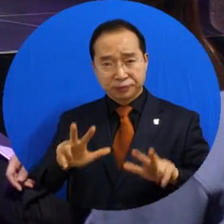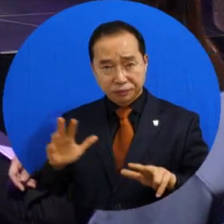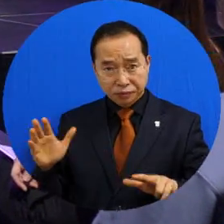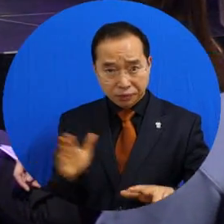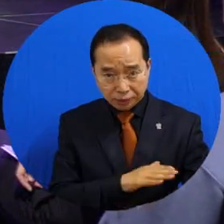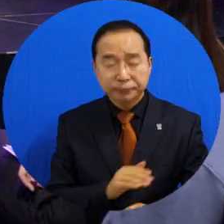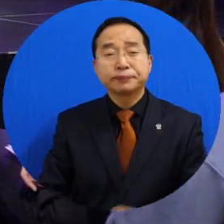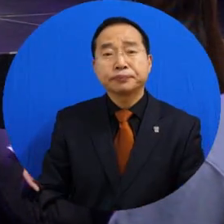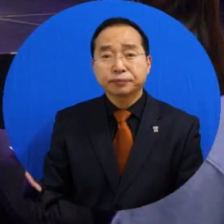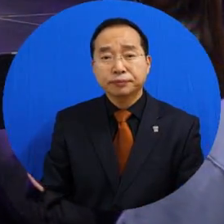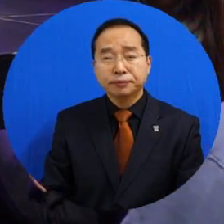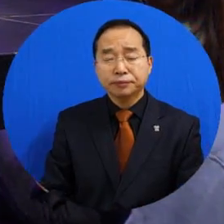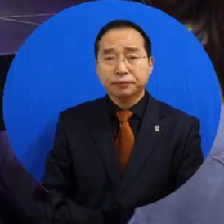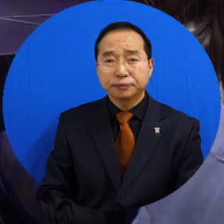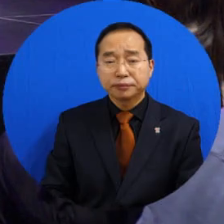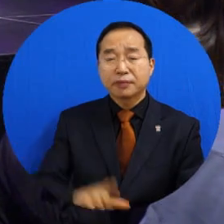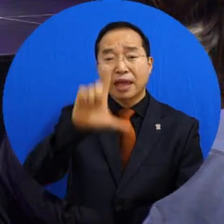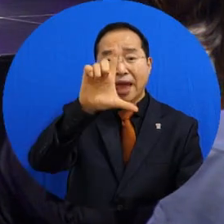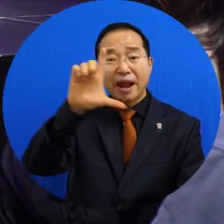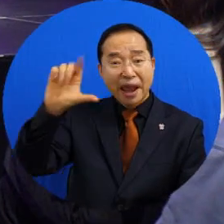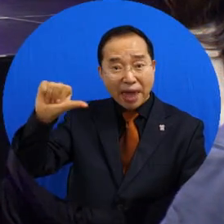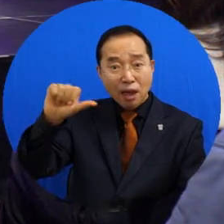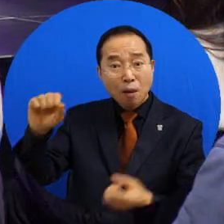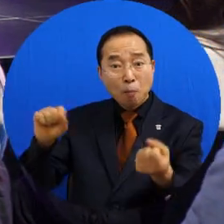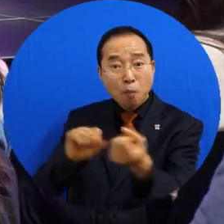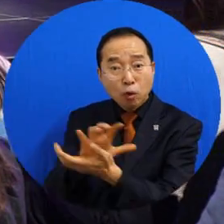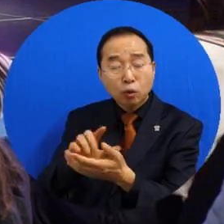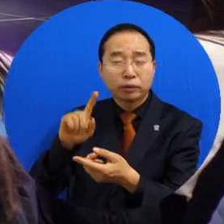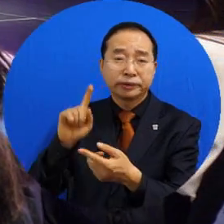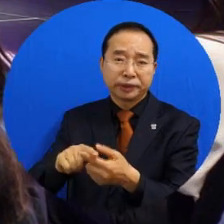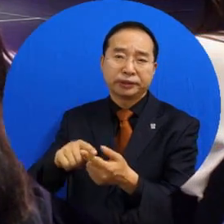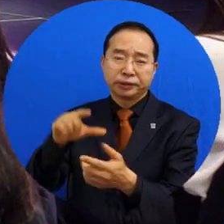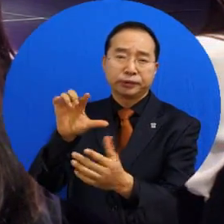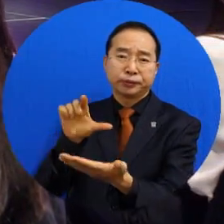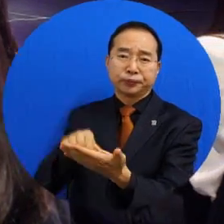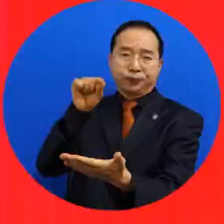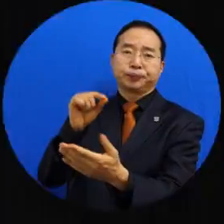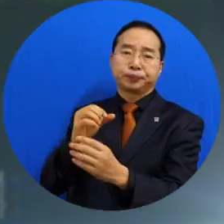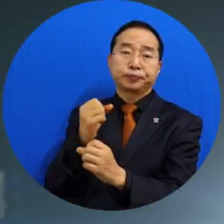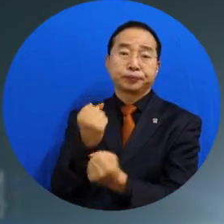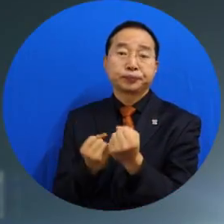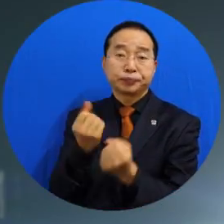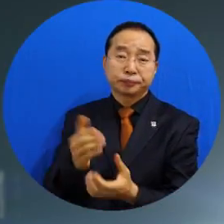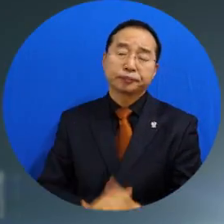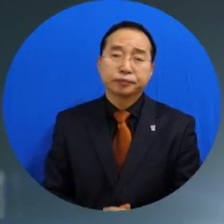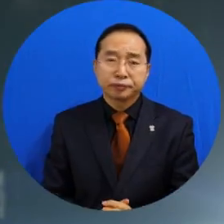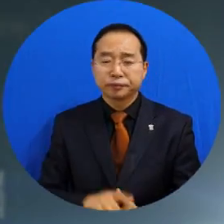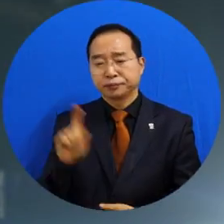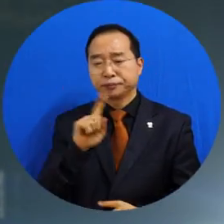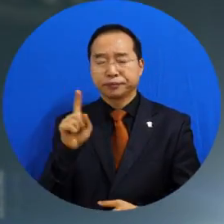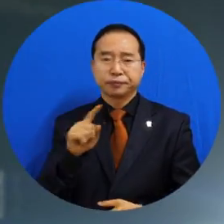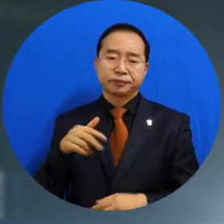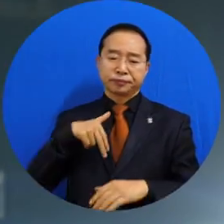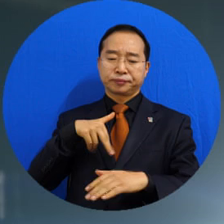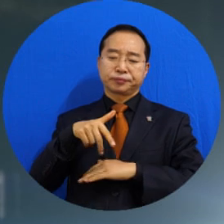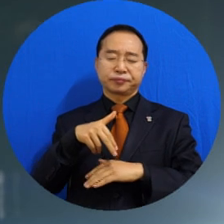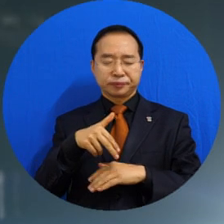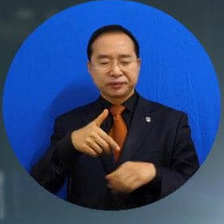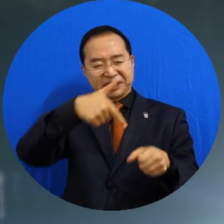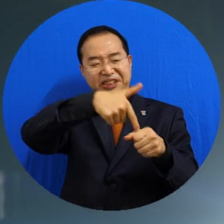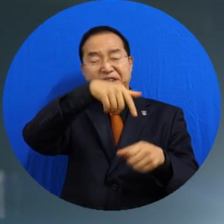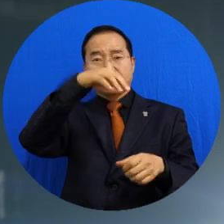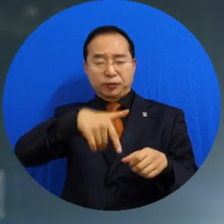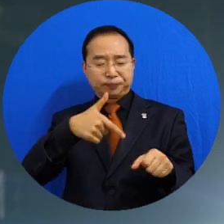이제부터 여러분께 LA 폭동 사건에 대해서 조금 소개를 하겠습니다. 어느 날 어떤 한 행인이